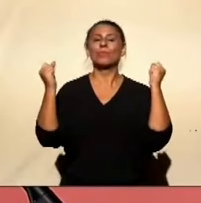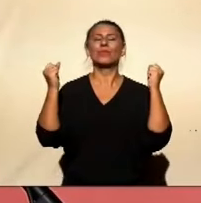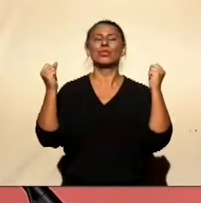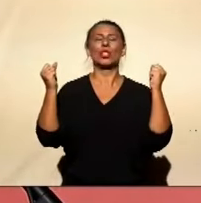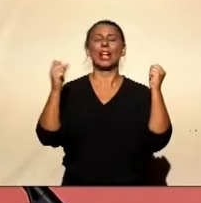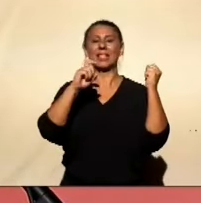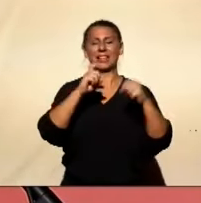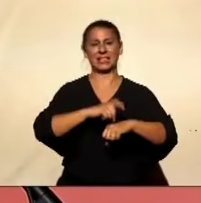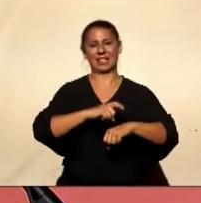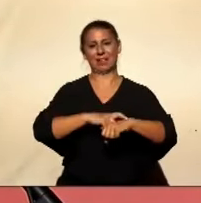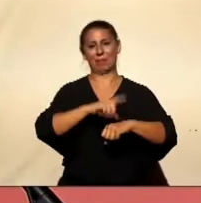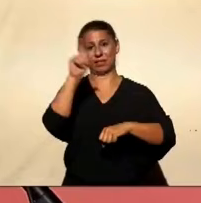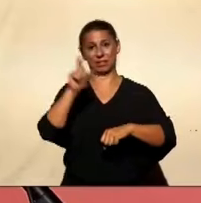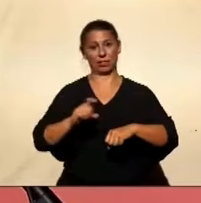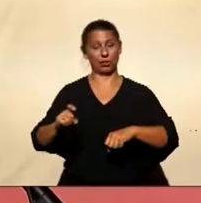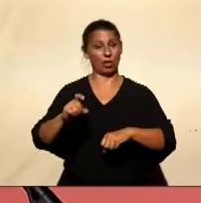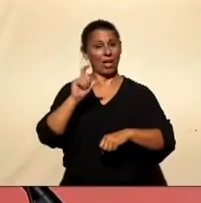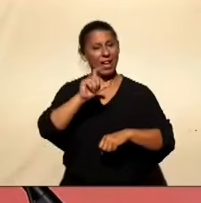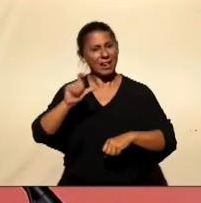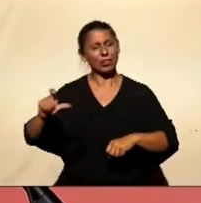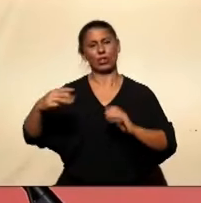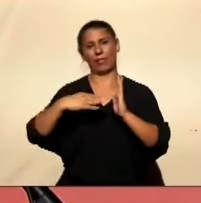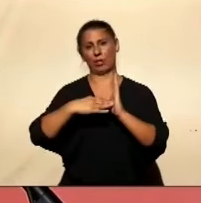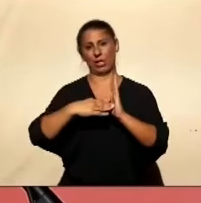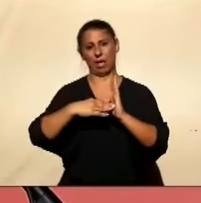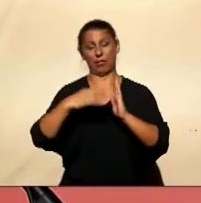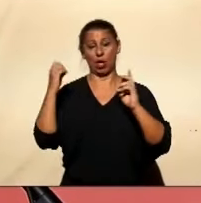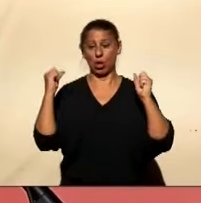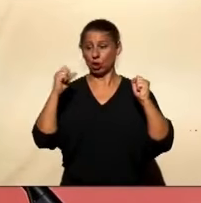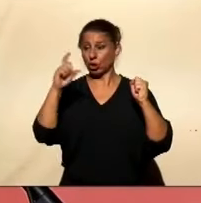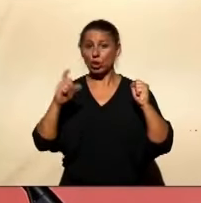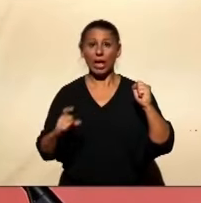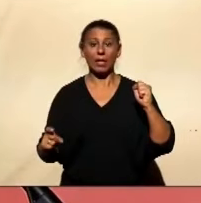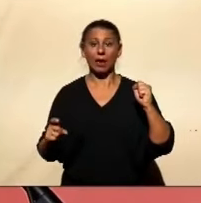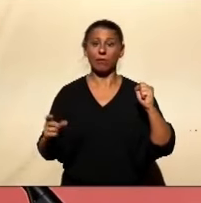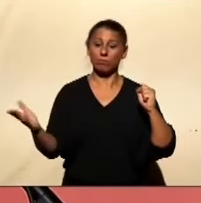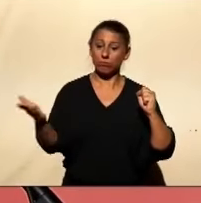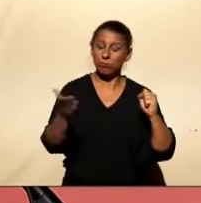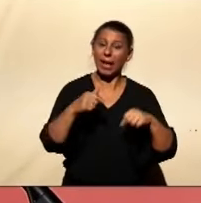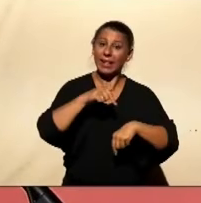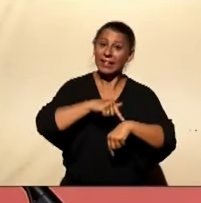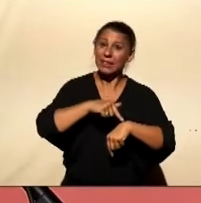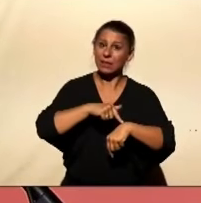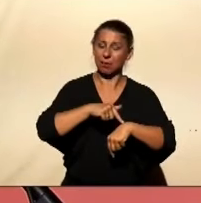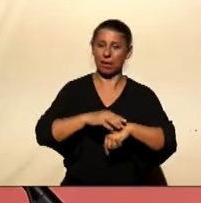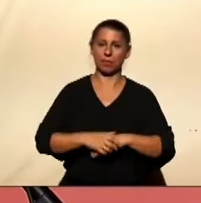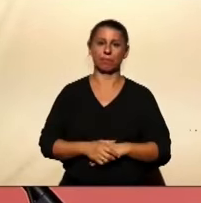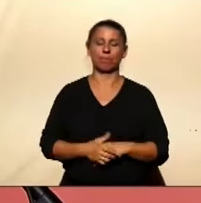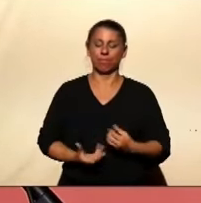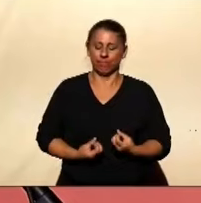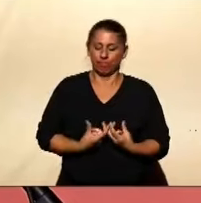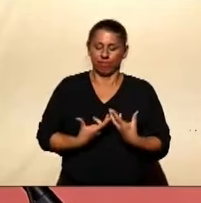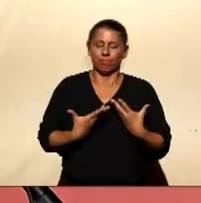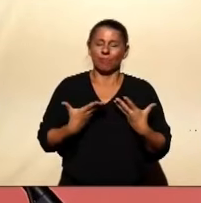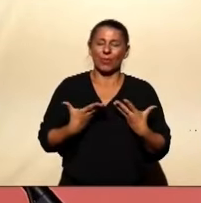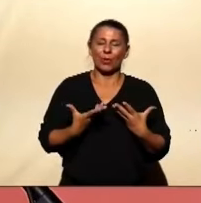στιγμές στις ζωές εκατοντάδων χιλιάδων. Ζωντανεύουν εκείνες τις στιγμές που νιώθεις